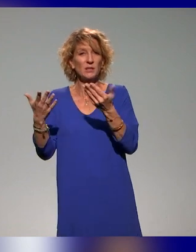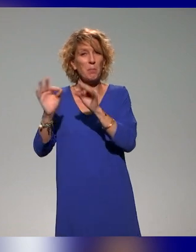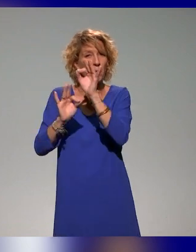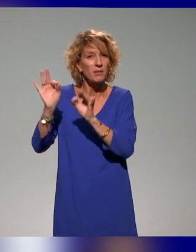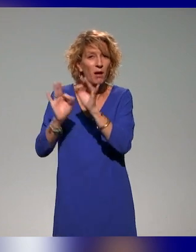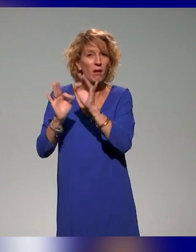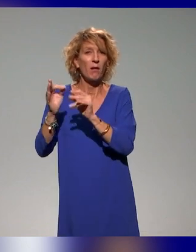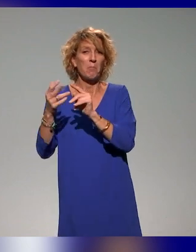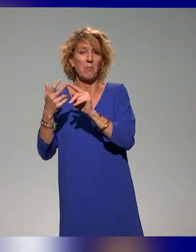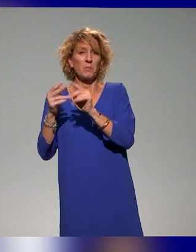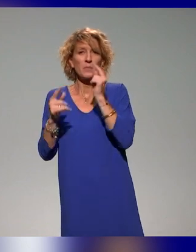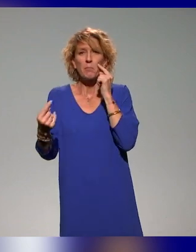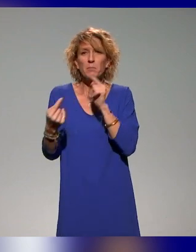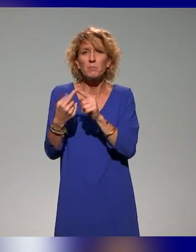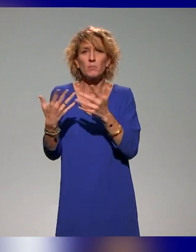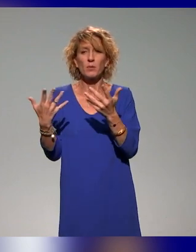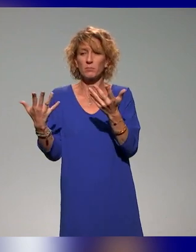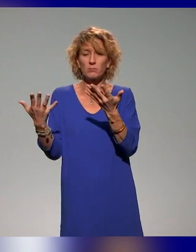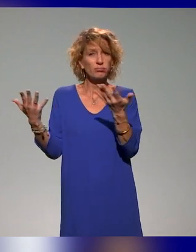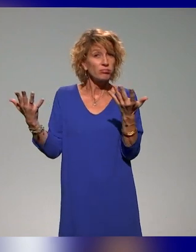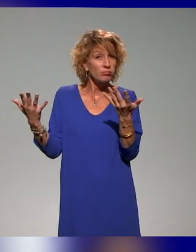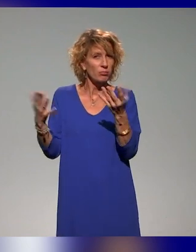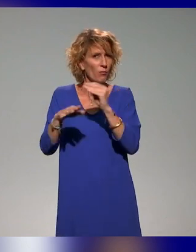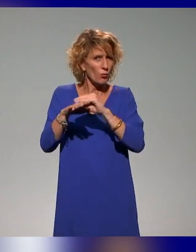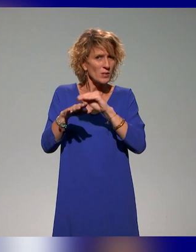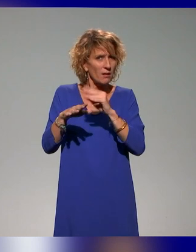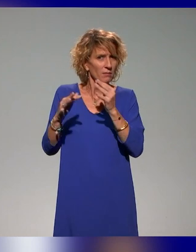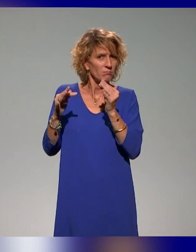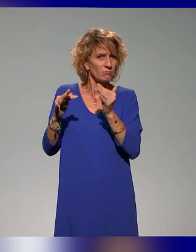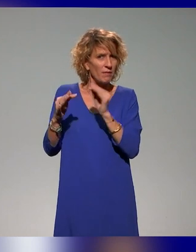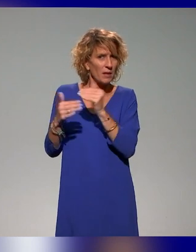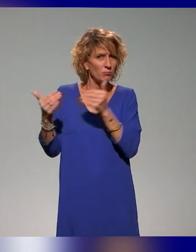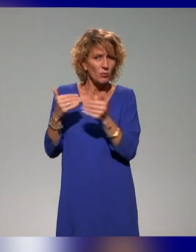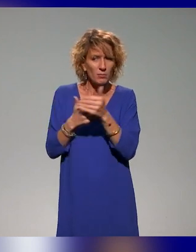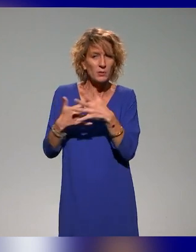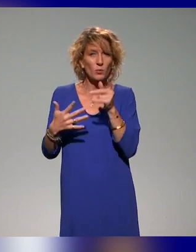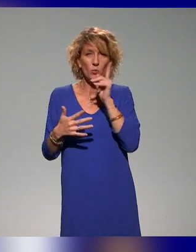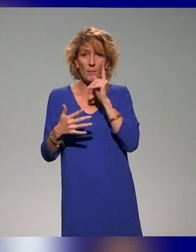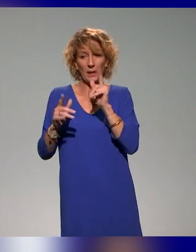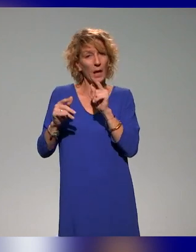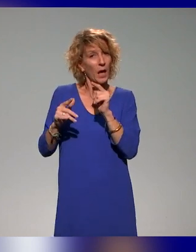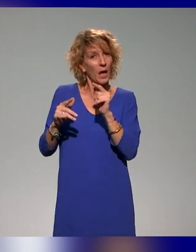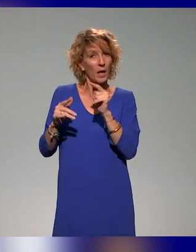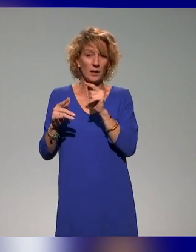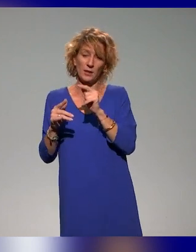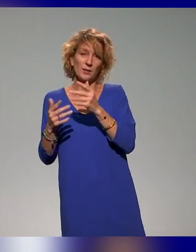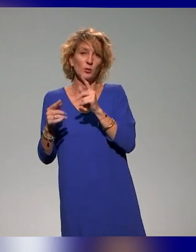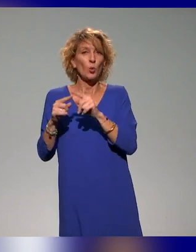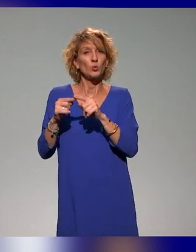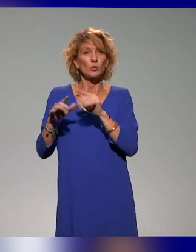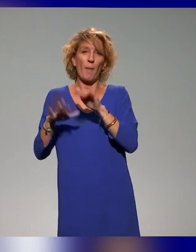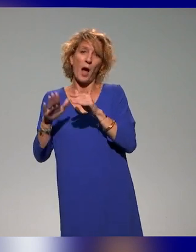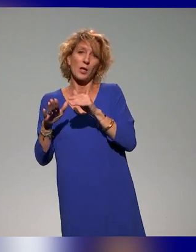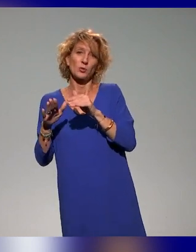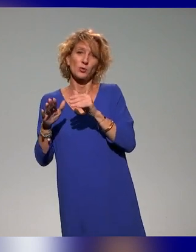paramétrage, quel thème on vous conseille parce que il y a des choses qui fonctionnent plus ou moins bien, et